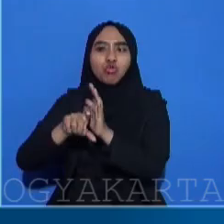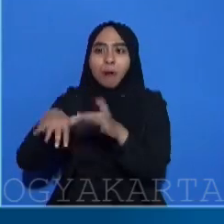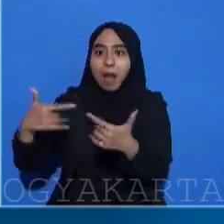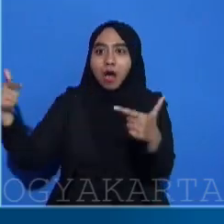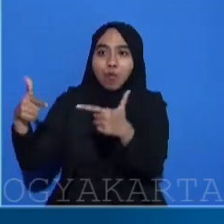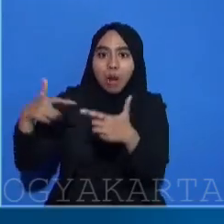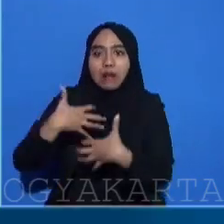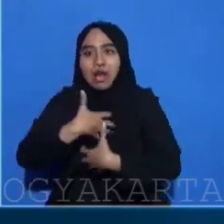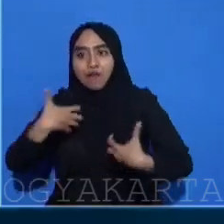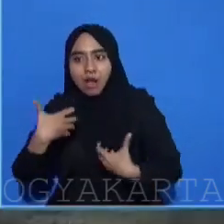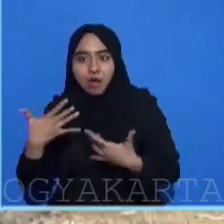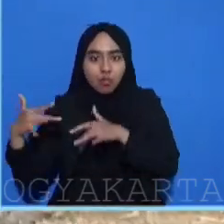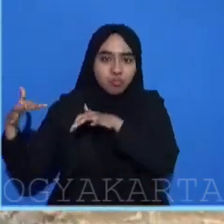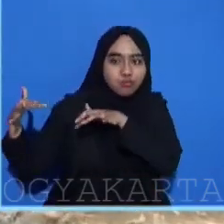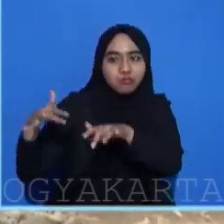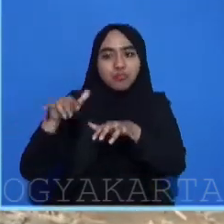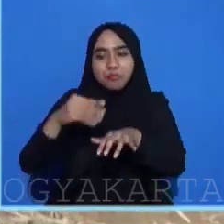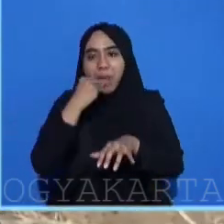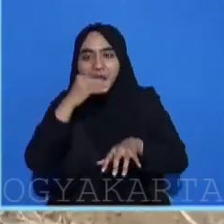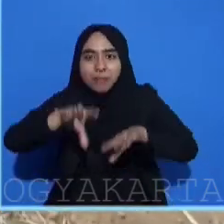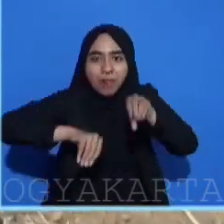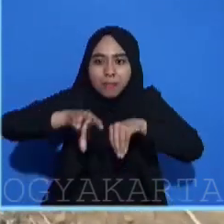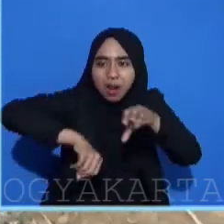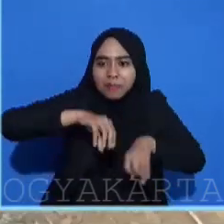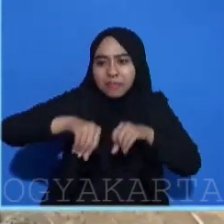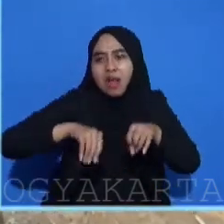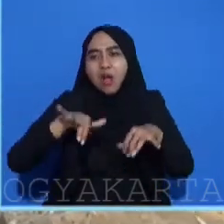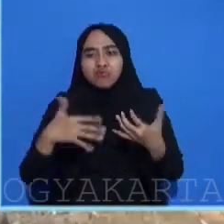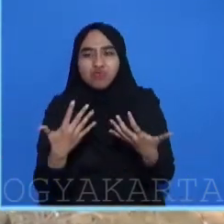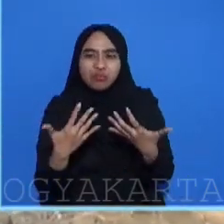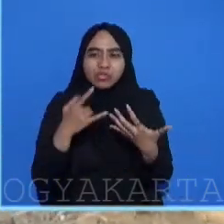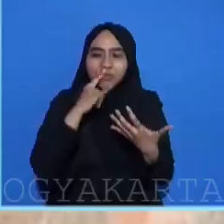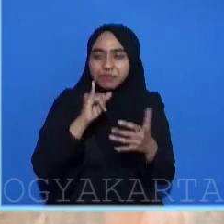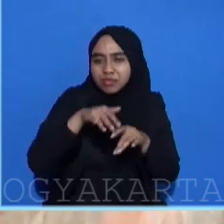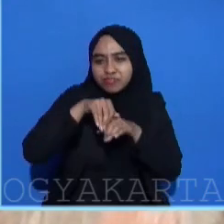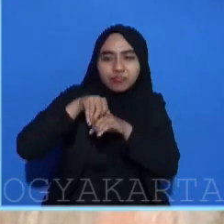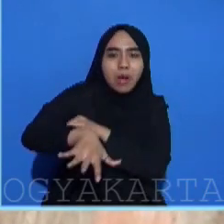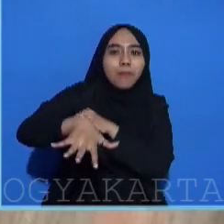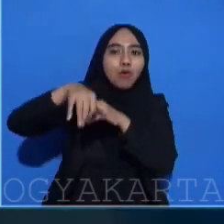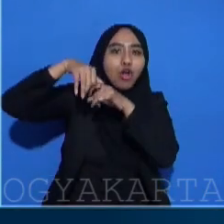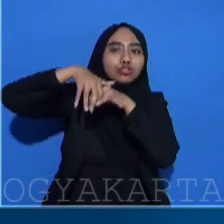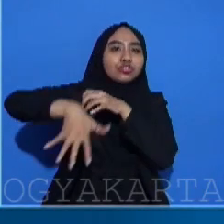hewan liar yang setiap harinya mengambil bahan makanan mereka dan ancaman bencana tanah longsor